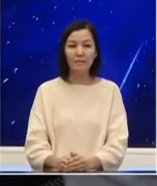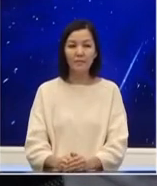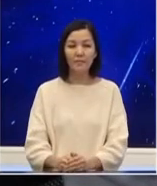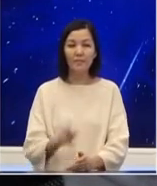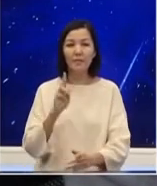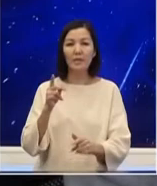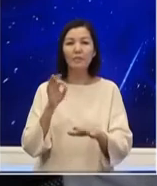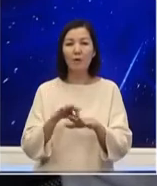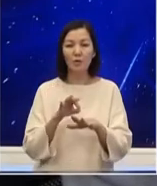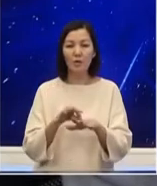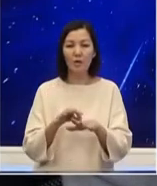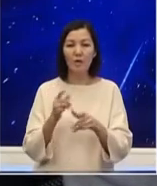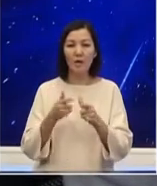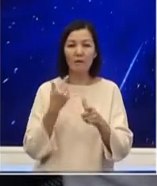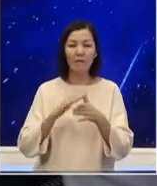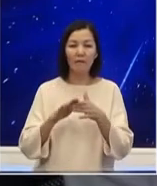Құмауырда тұрады жөні.